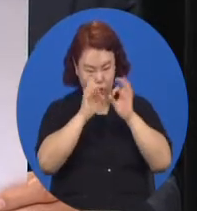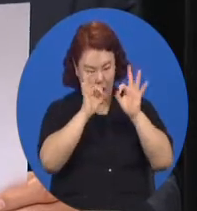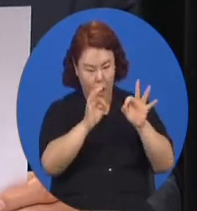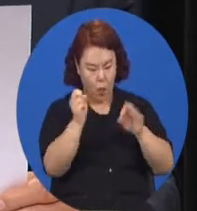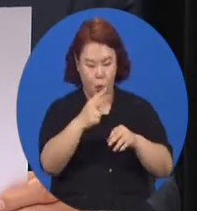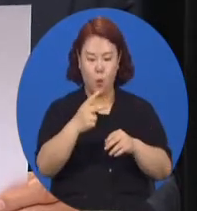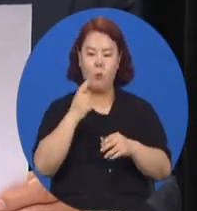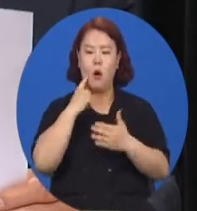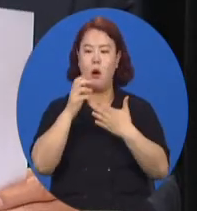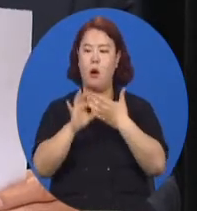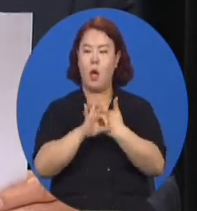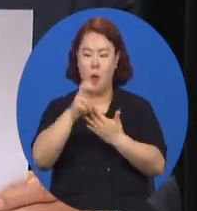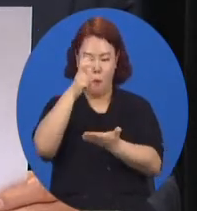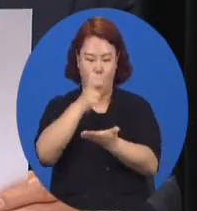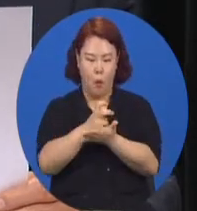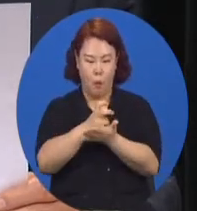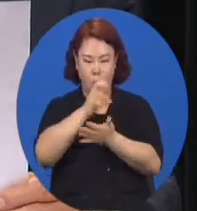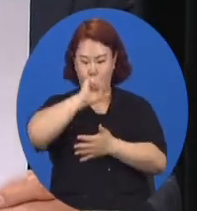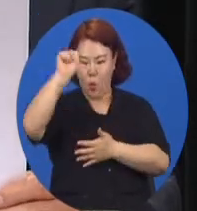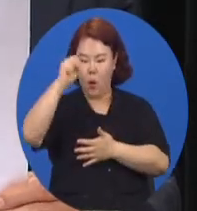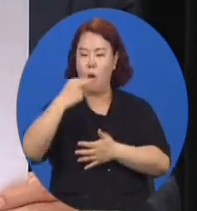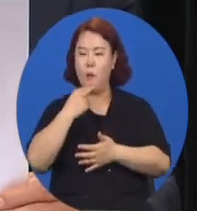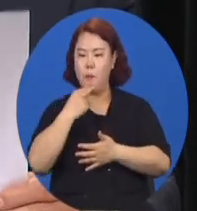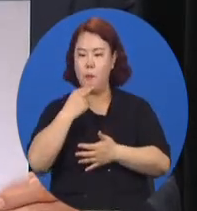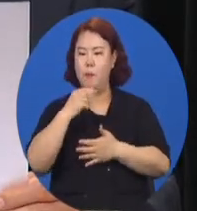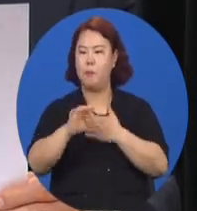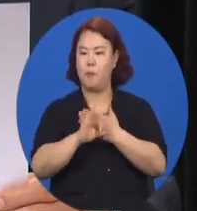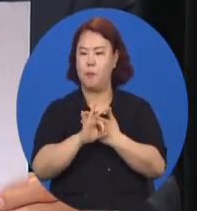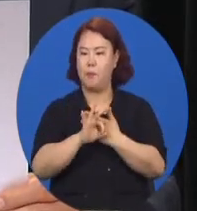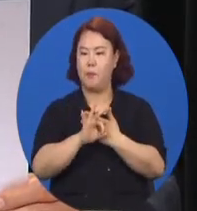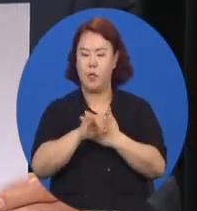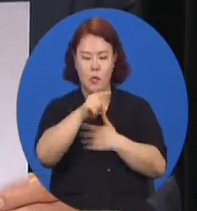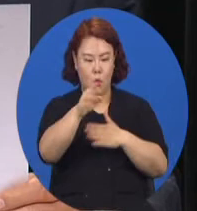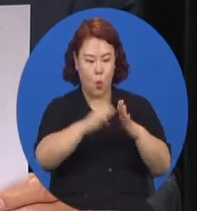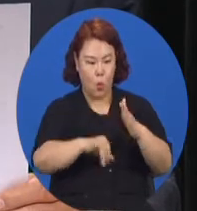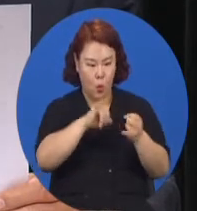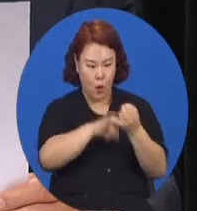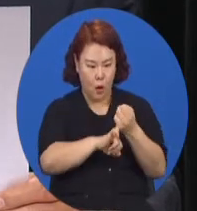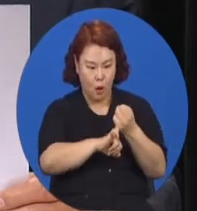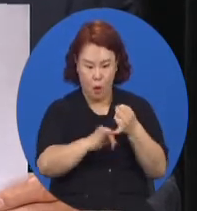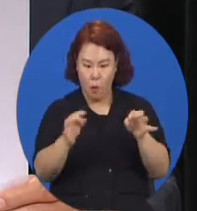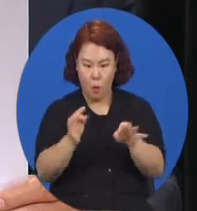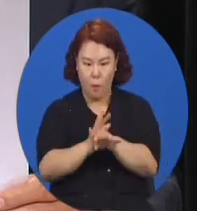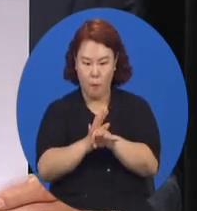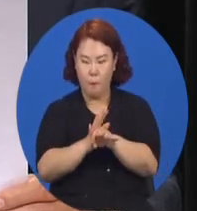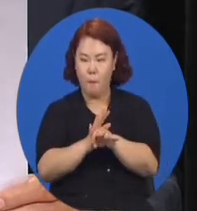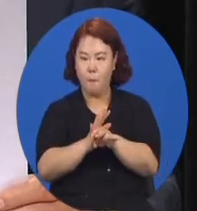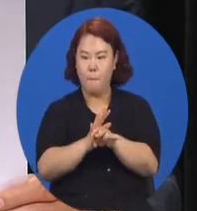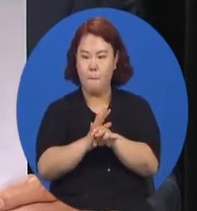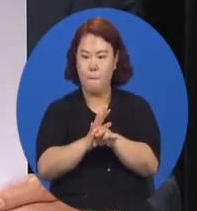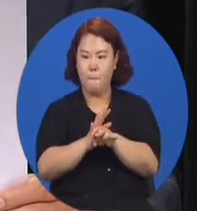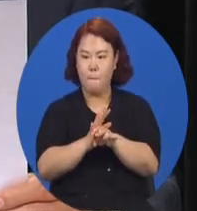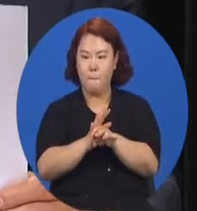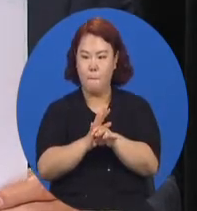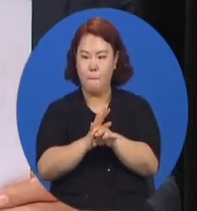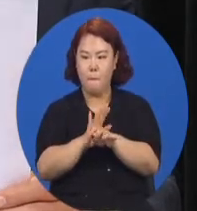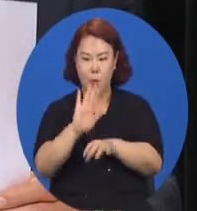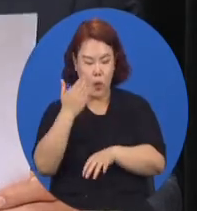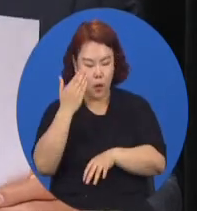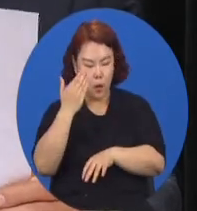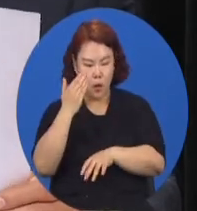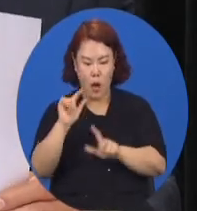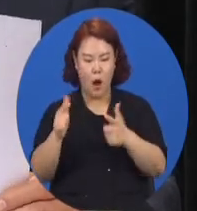만약에 이 법안이 통과되지 않는다면은 이 공약은 없는 공약으로 할 것인지